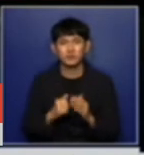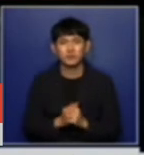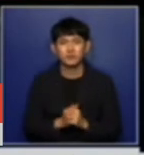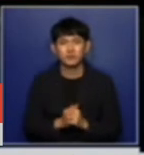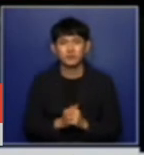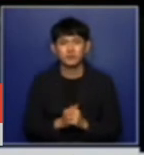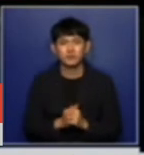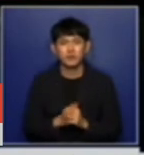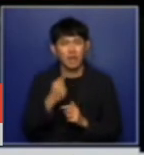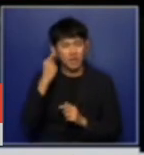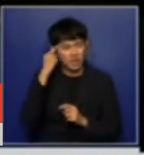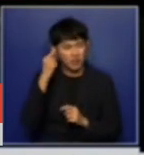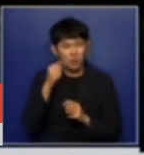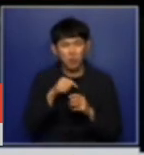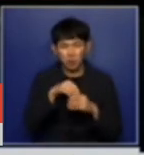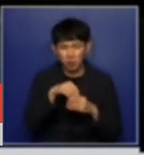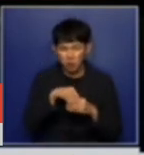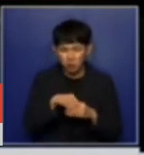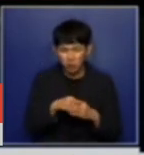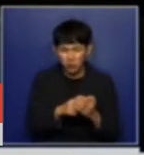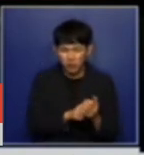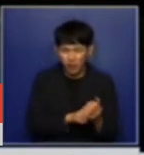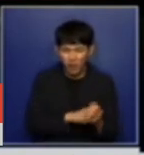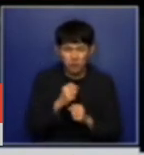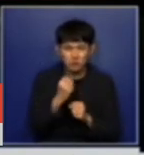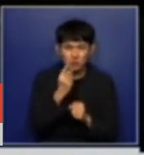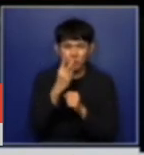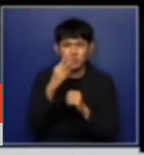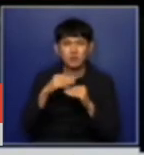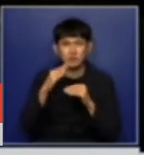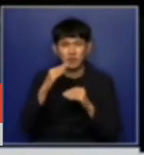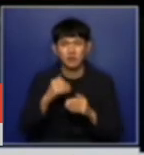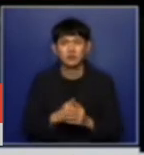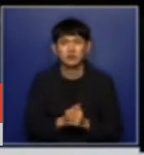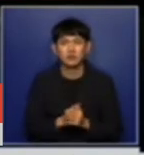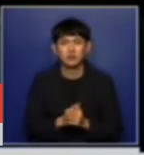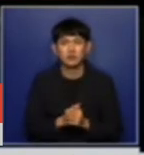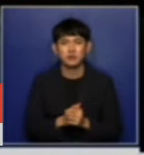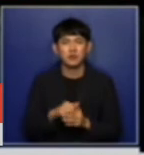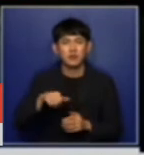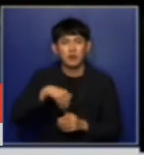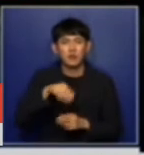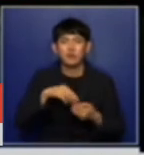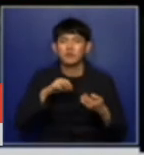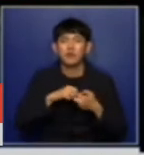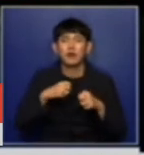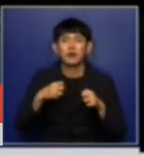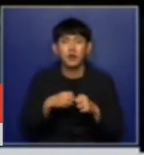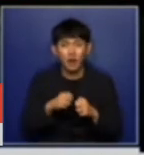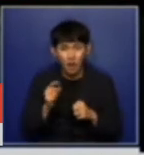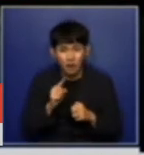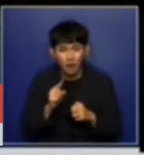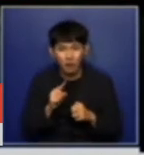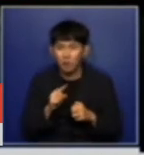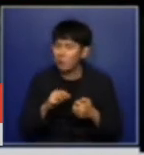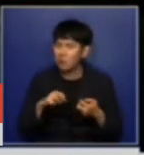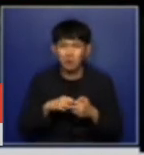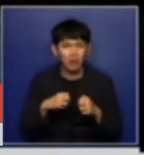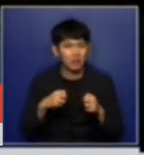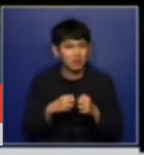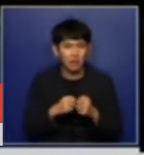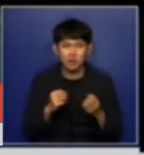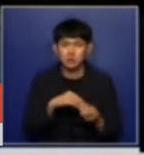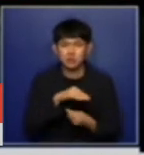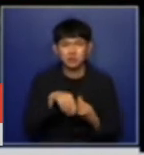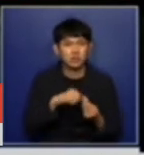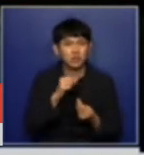ปแล้วก็อยู่อีกอย่างน้อยไม่น้อยกว่า2ปีนะท่านท่านเราจะประสบภาวะวิกฤตอย่างยิ่งใหญ่ทางด้านเศรษฐกิ